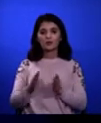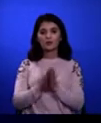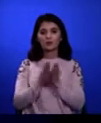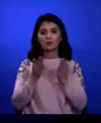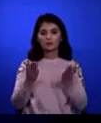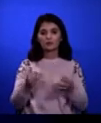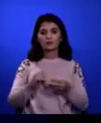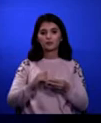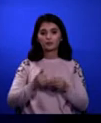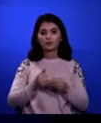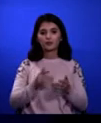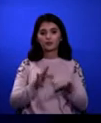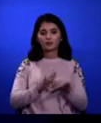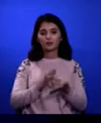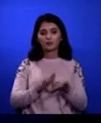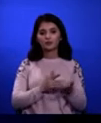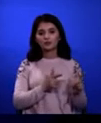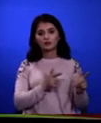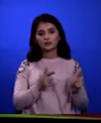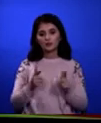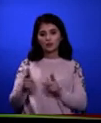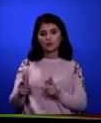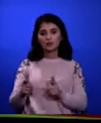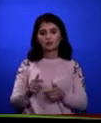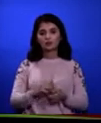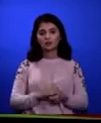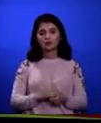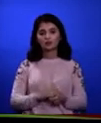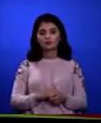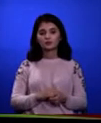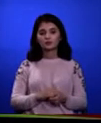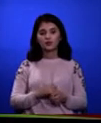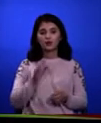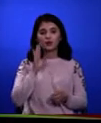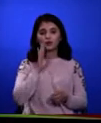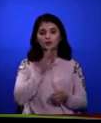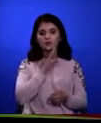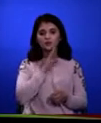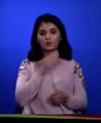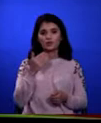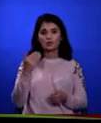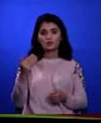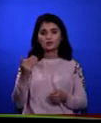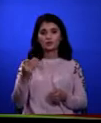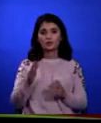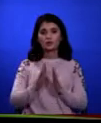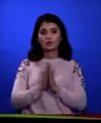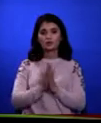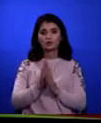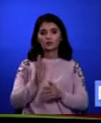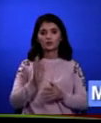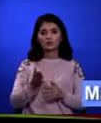matematika fani uchun kerakli o'quv qurollarini tayyorlab oldingizmi? Onajonlar, sizlardan ham iltimos